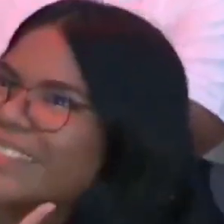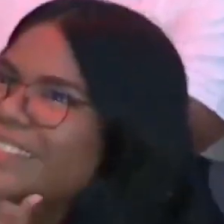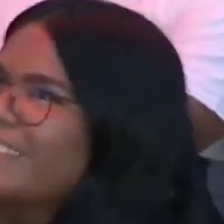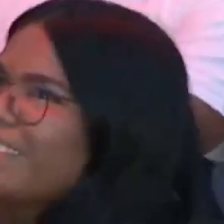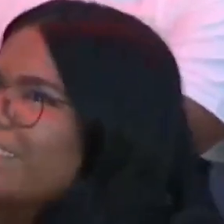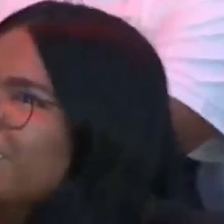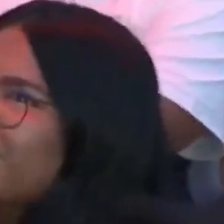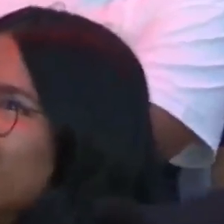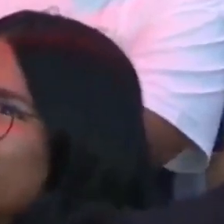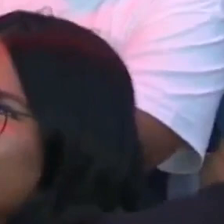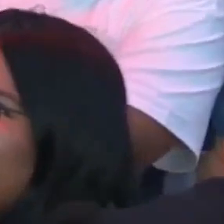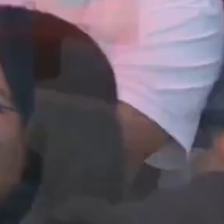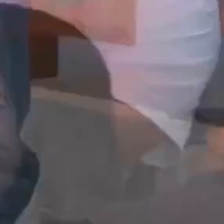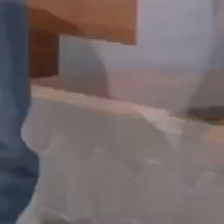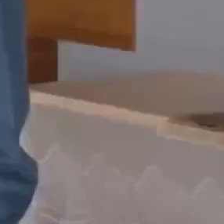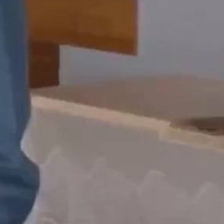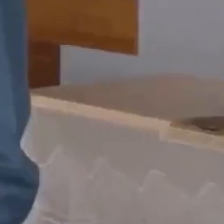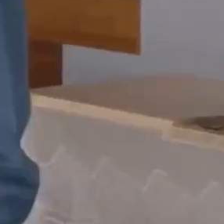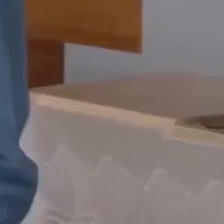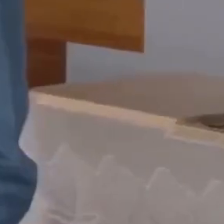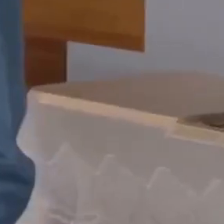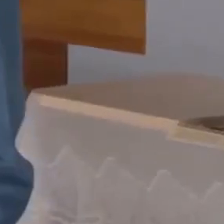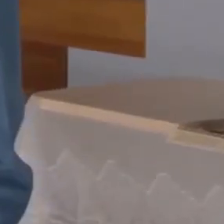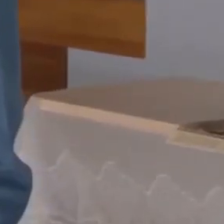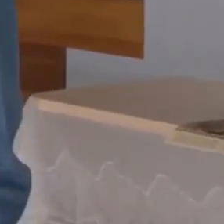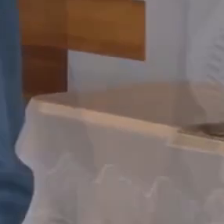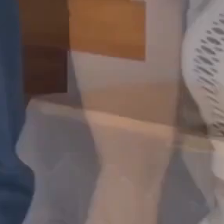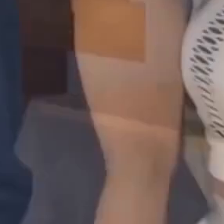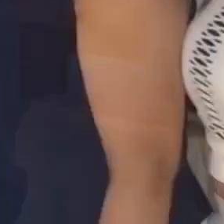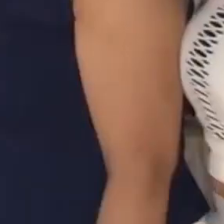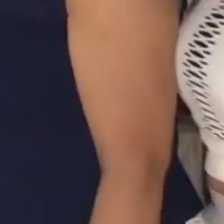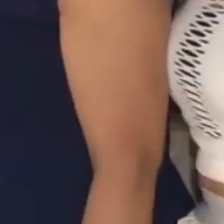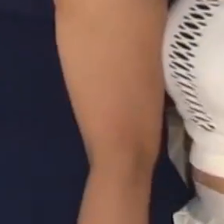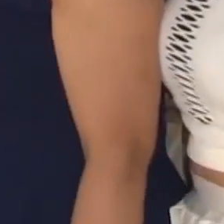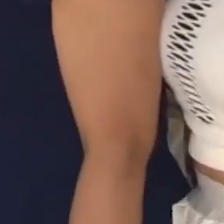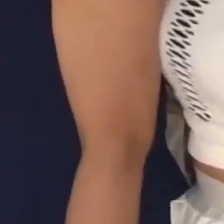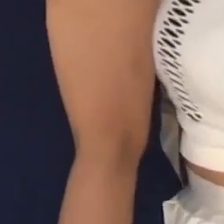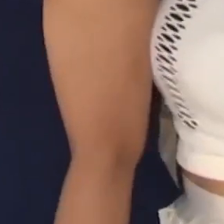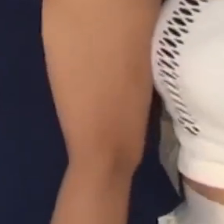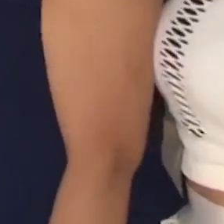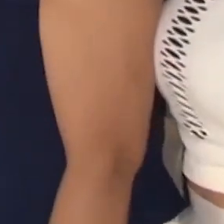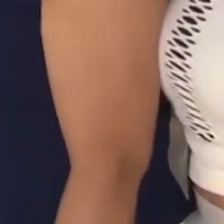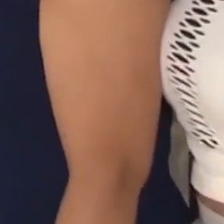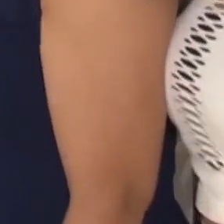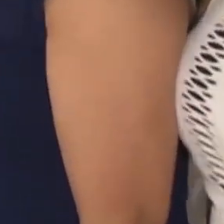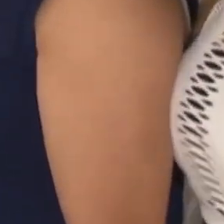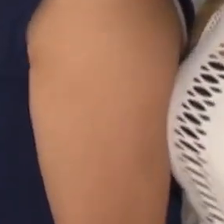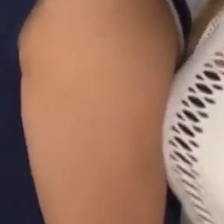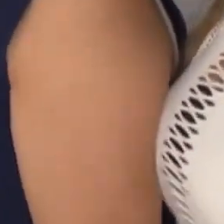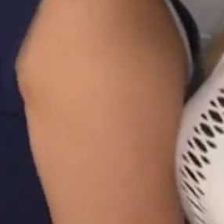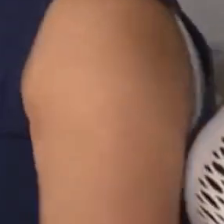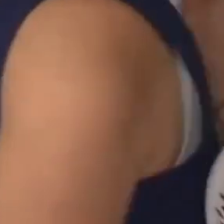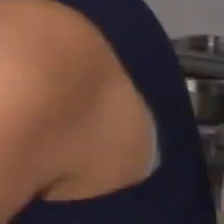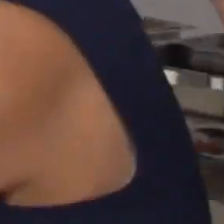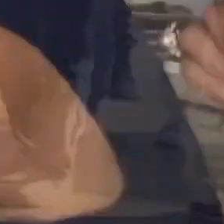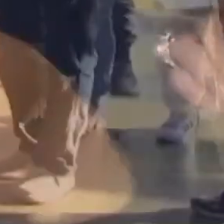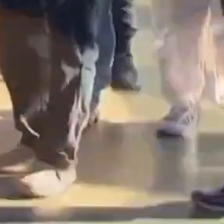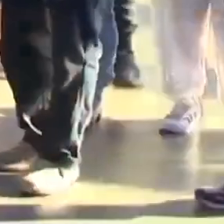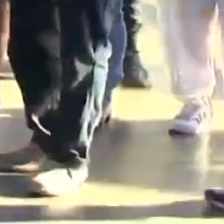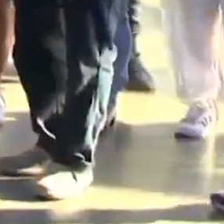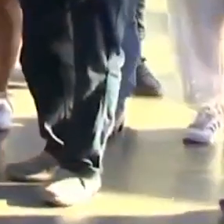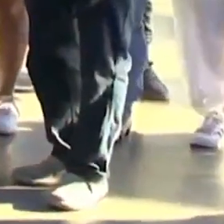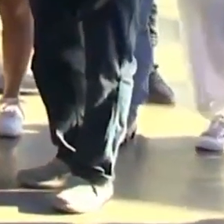mga Pinoy sa ilang kanta. May paraffle at game prizes din ng GMA Pinoy TV na nagse-celebrate rin ng